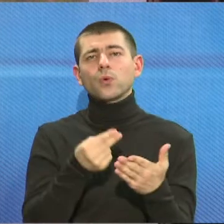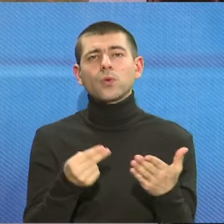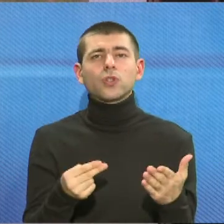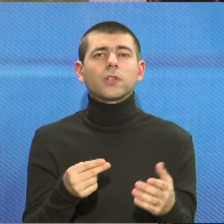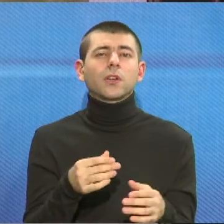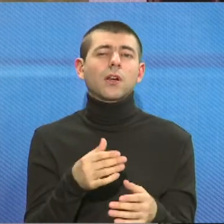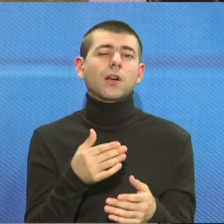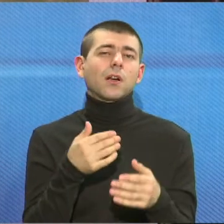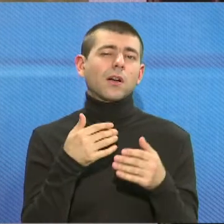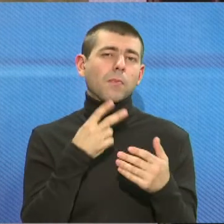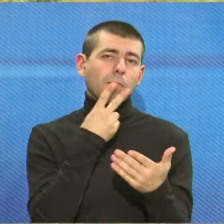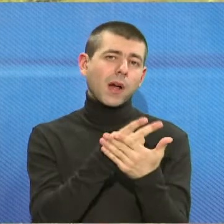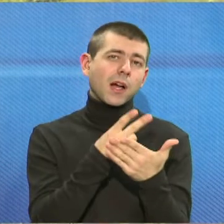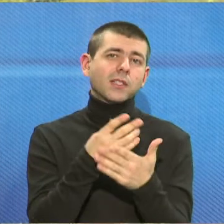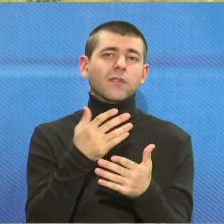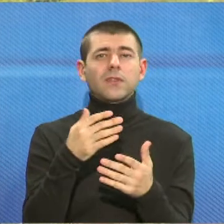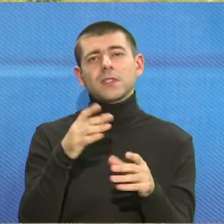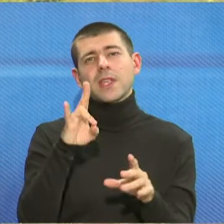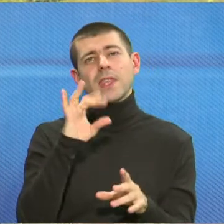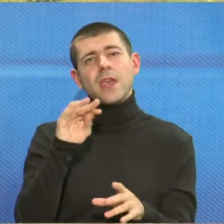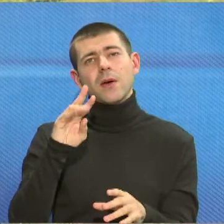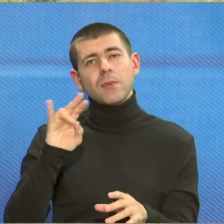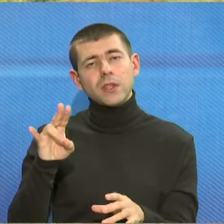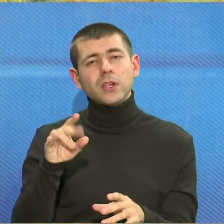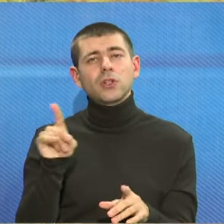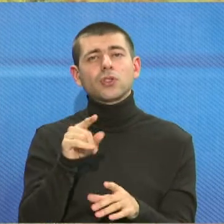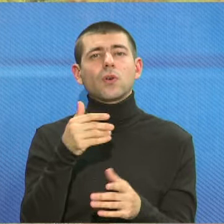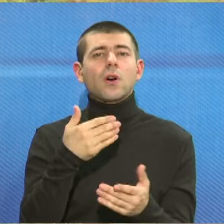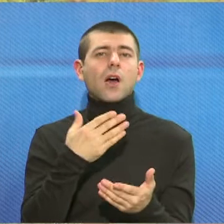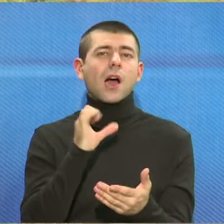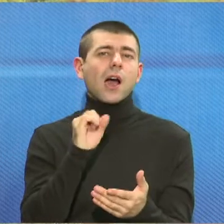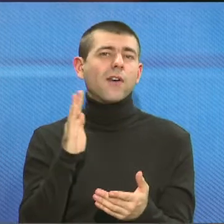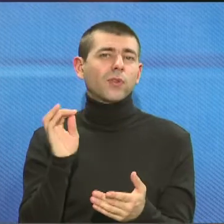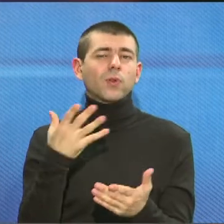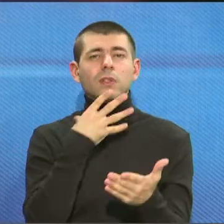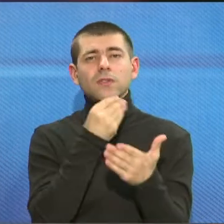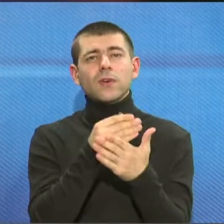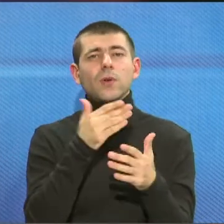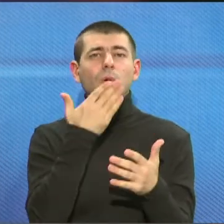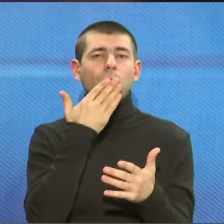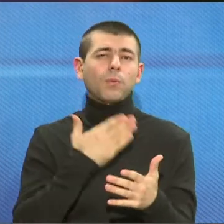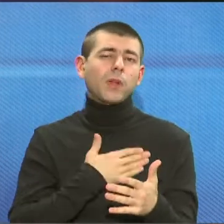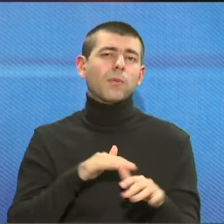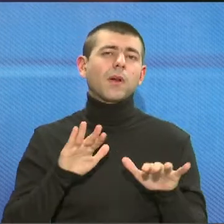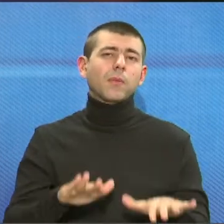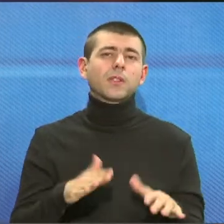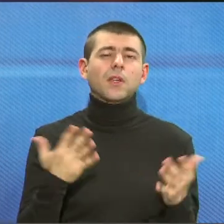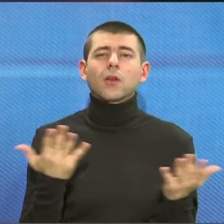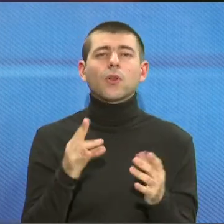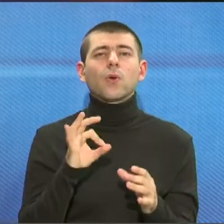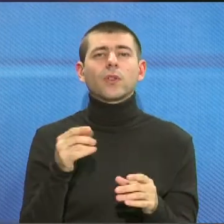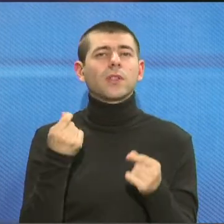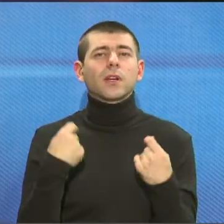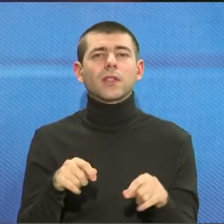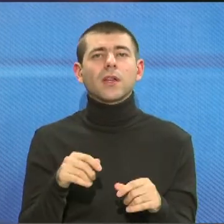своеобразно и характерно показывать Нёман. Натурально, что у автора есть свои любимые места, которые он николи не покидает с